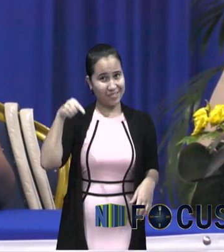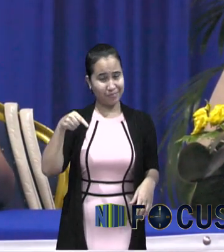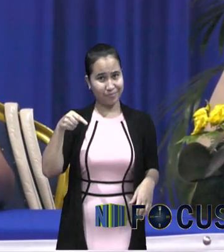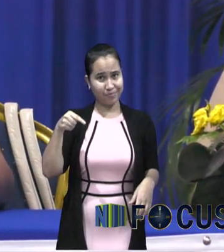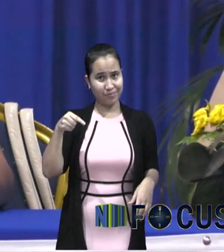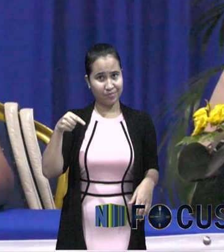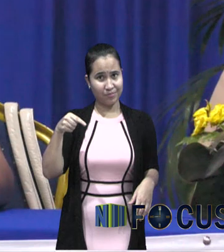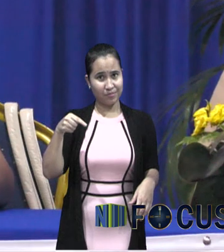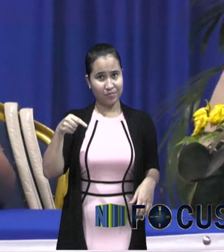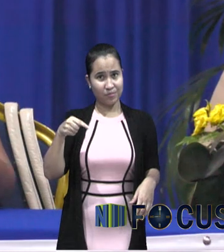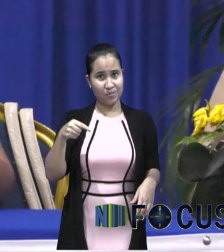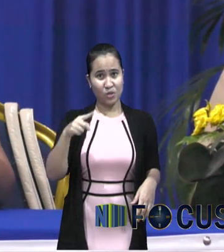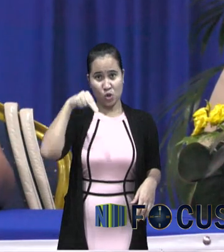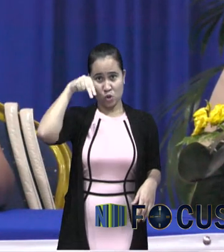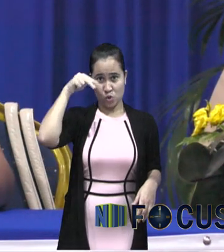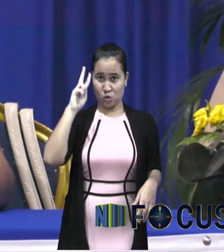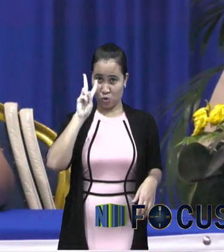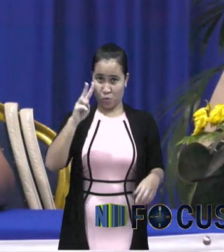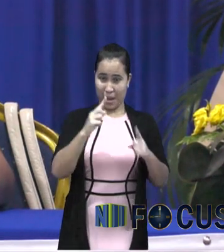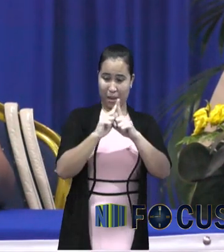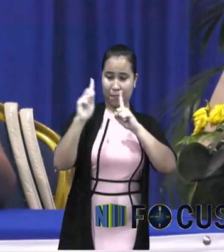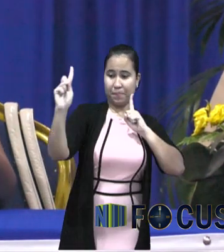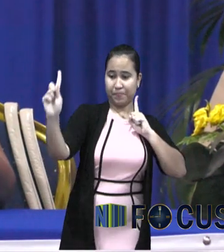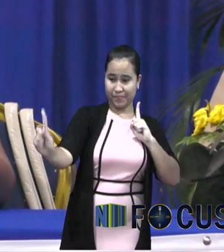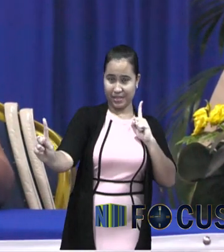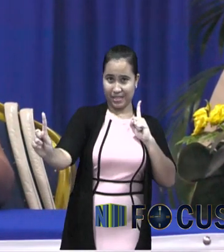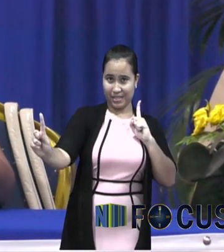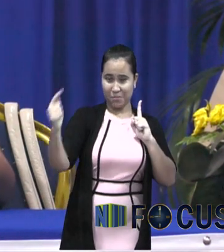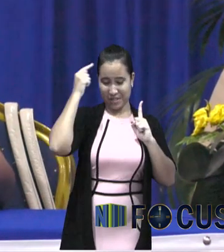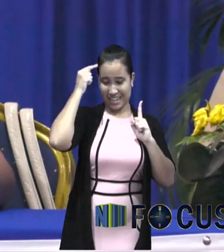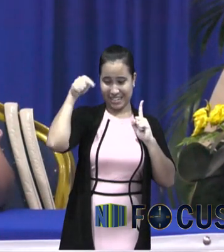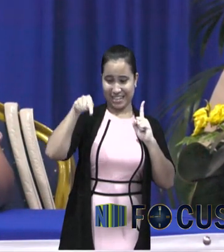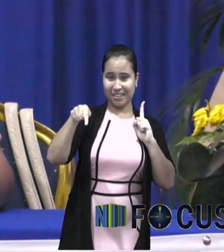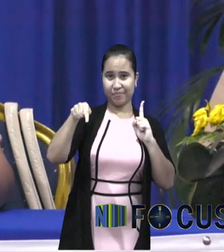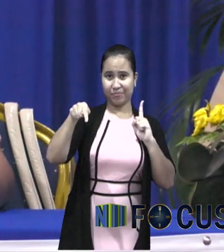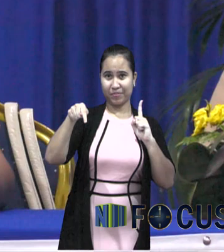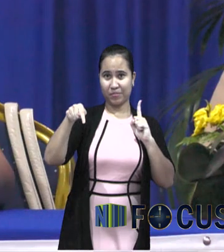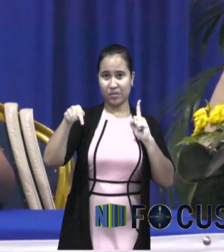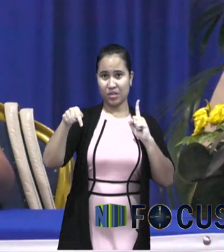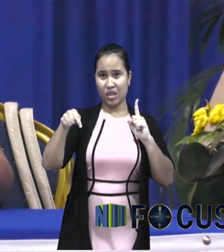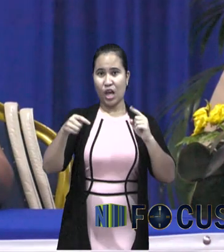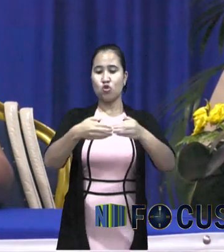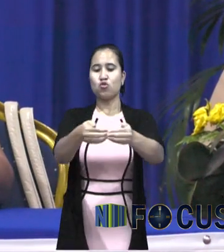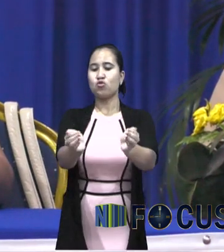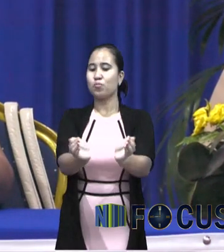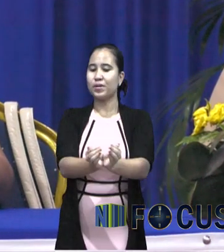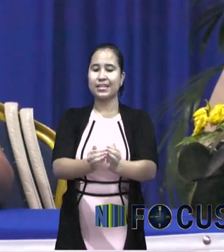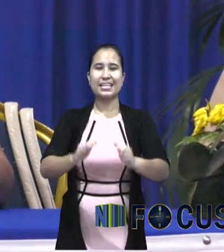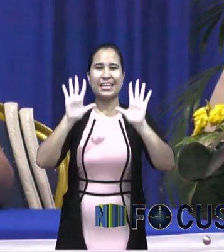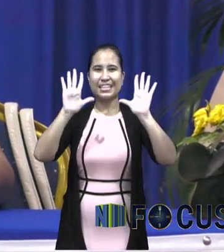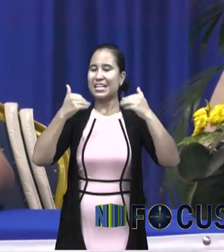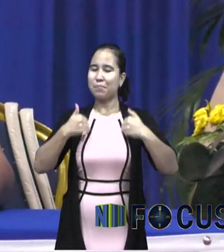is 2 meter social distancing en groepen grootte van